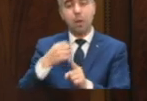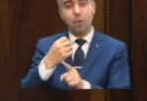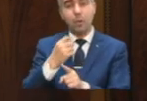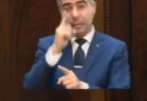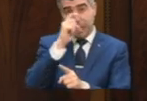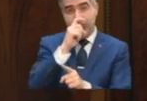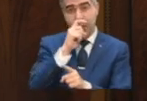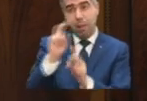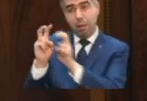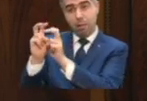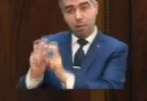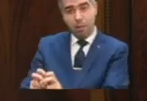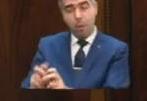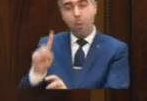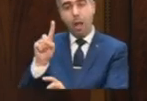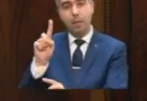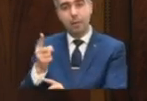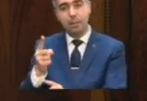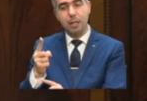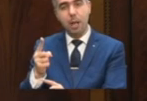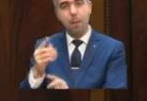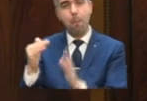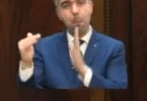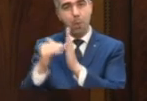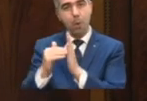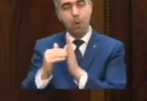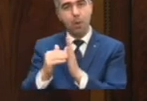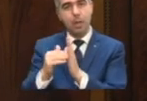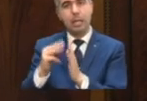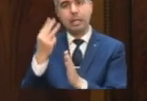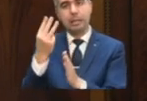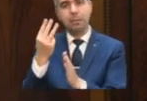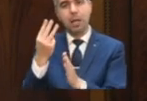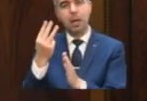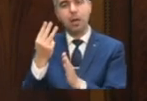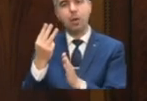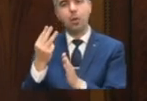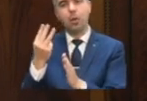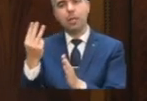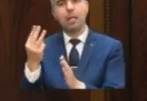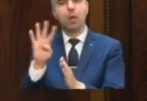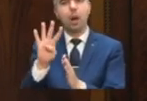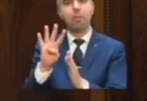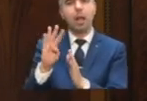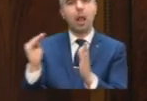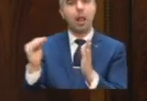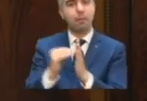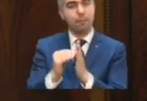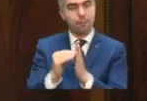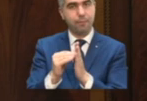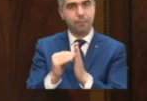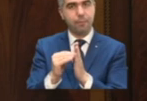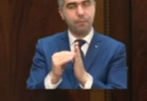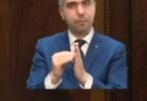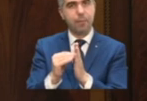هو نقص من 1,200,000 ل 334 وحده. دونك داكشي اللي داز راه